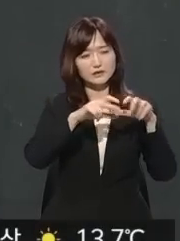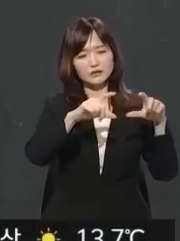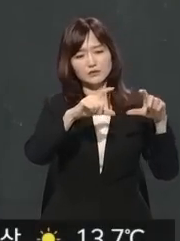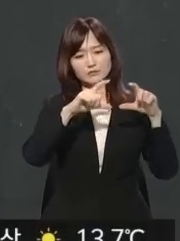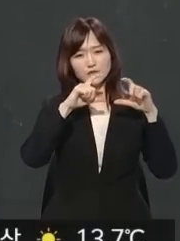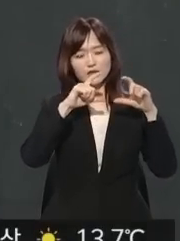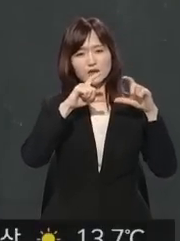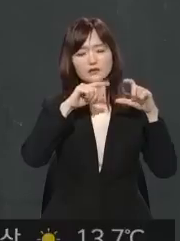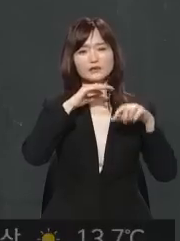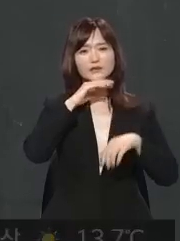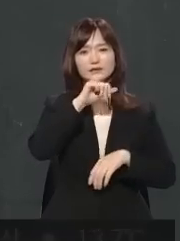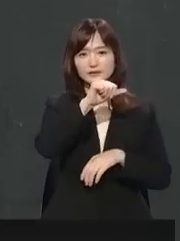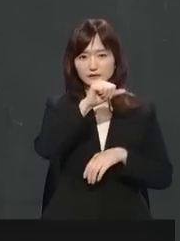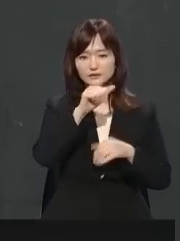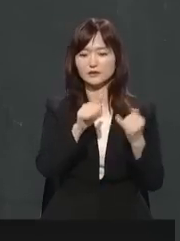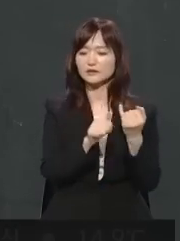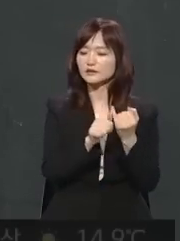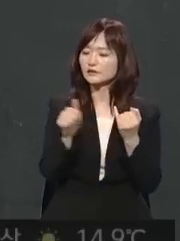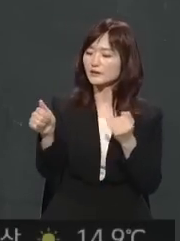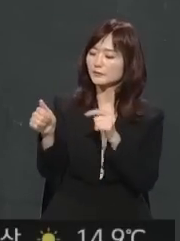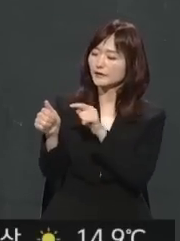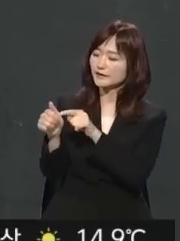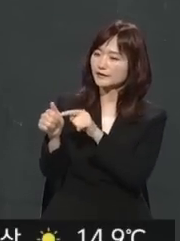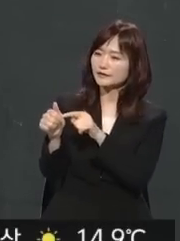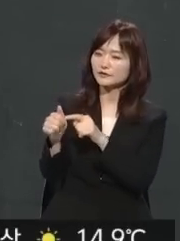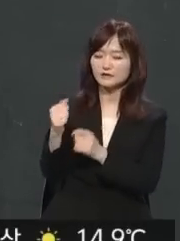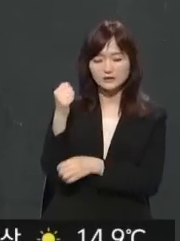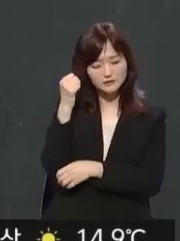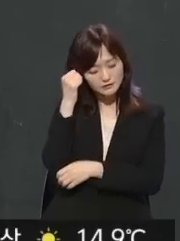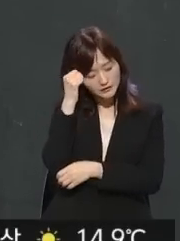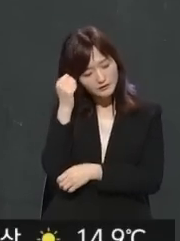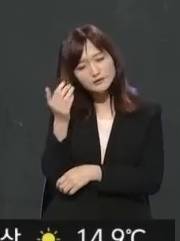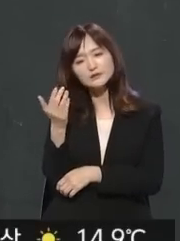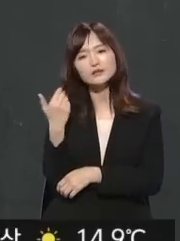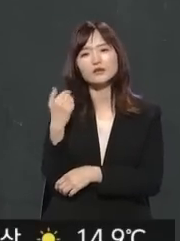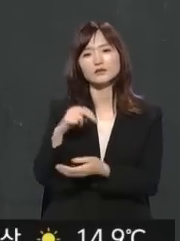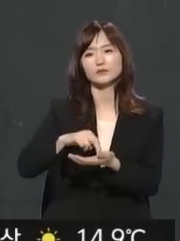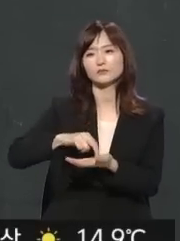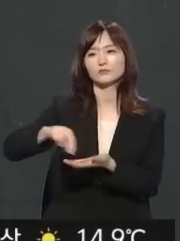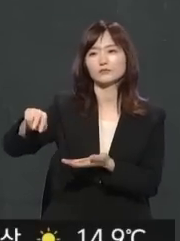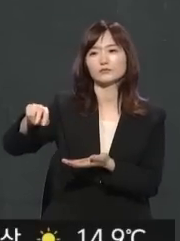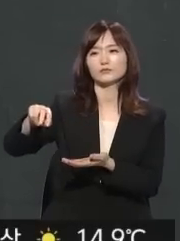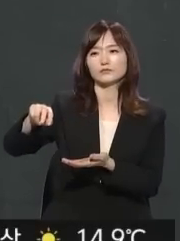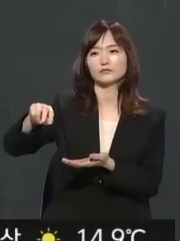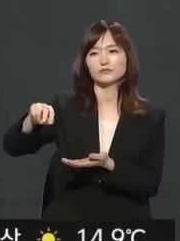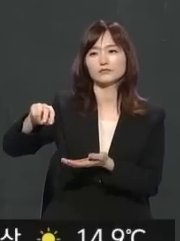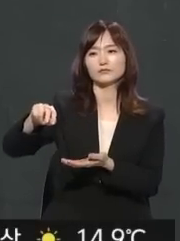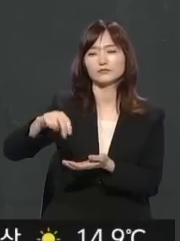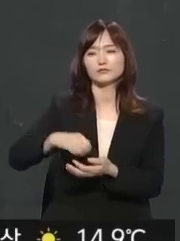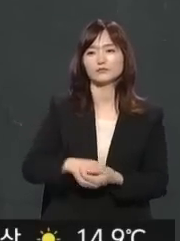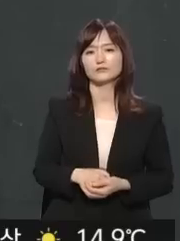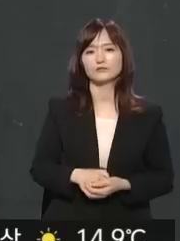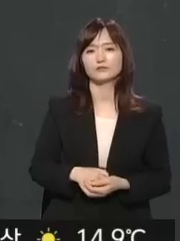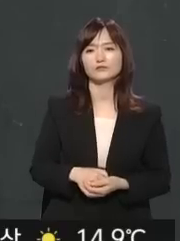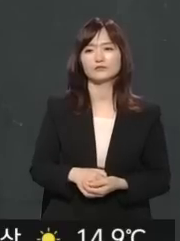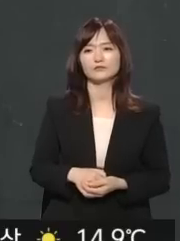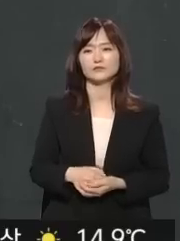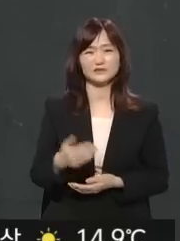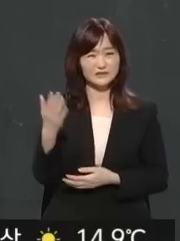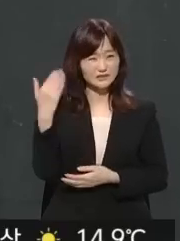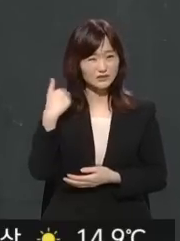5살 지능이었어도 남편에게 꼭 그렇게 자기 전에 인사를 했는데 그동안 계속 어떻게 보면 시쳇말로